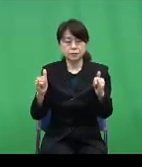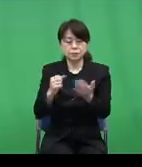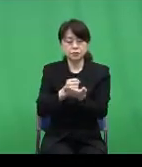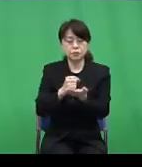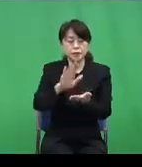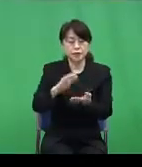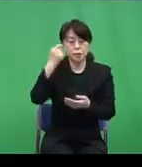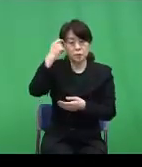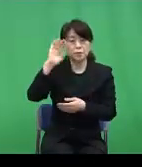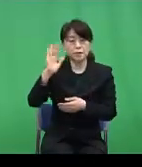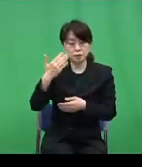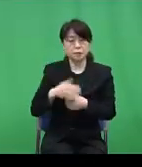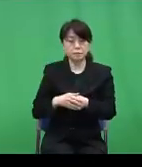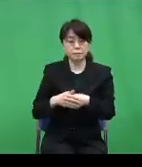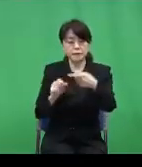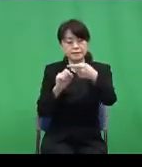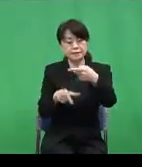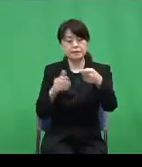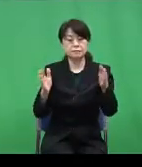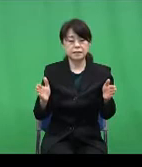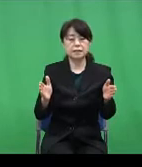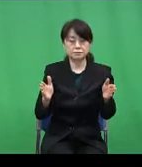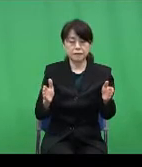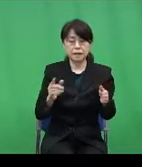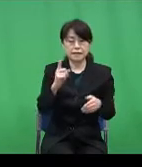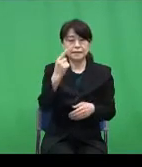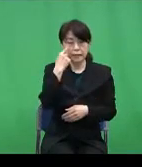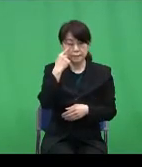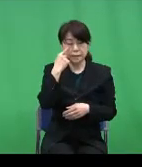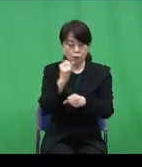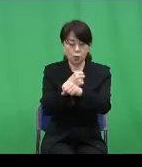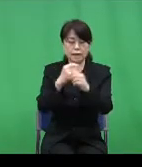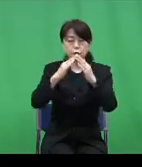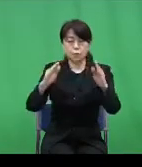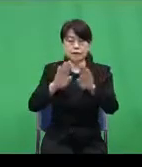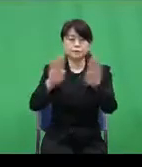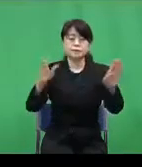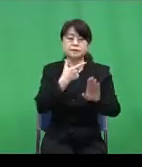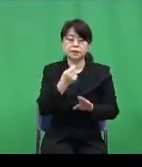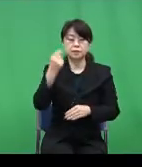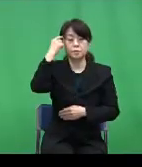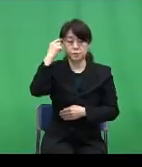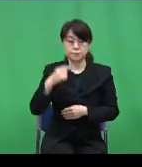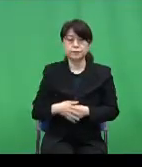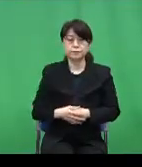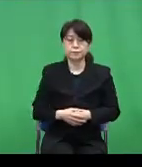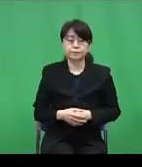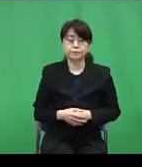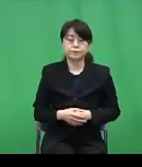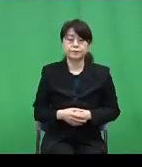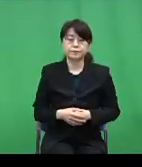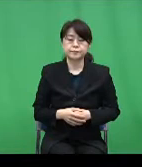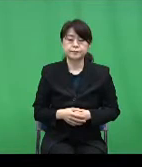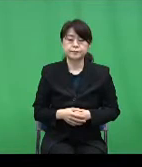ですね、1回目の検討会をスタートさせたいなと思っておりまして、なるべく速やかにです